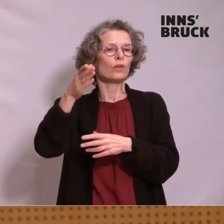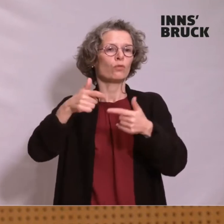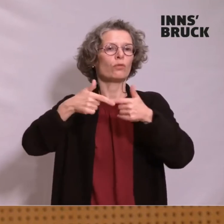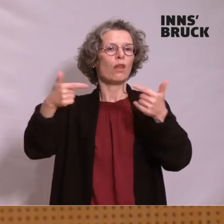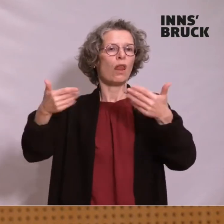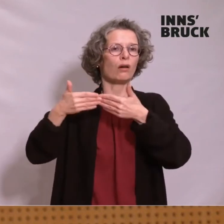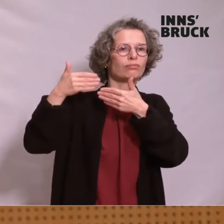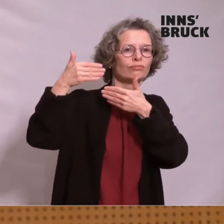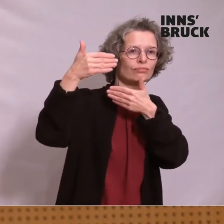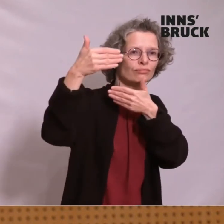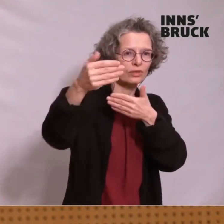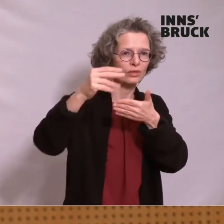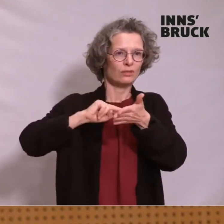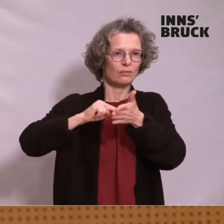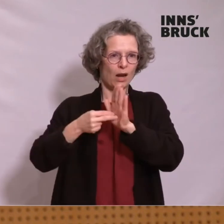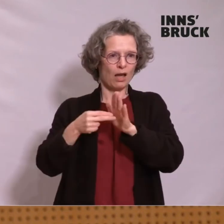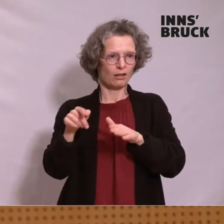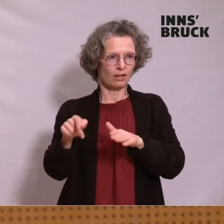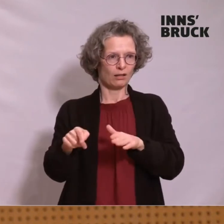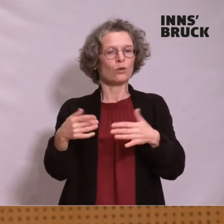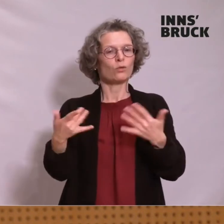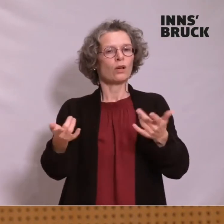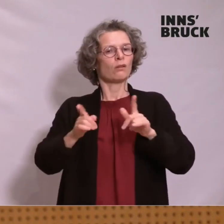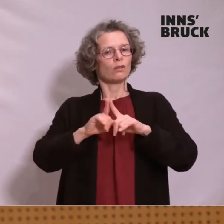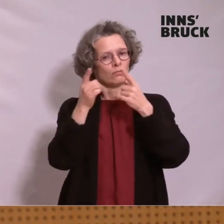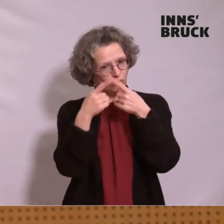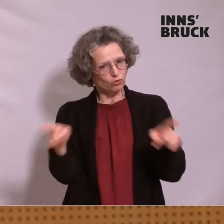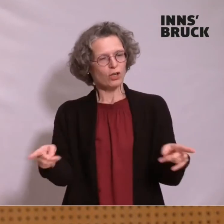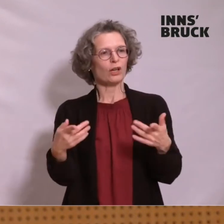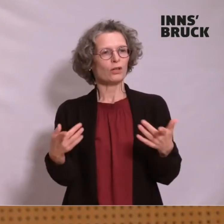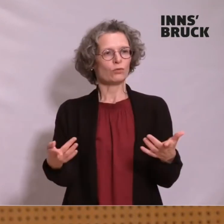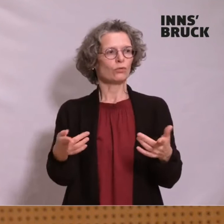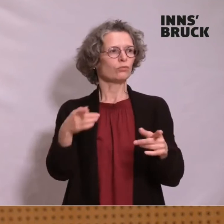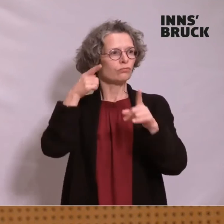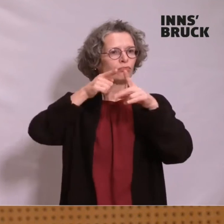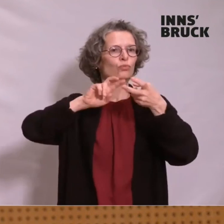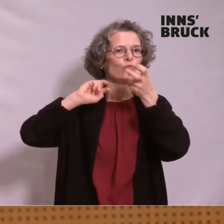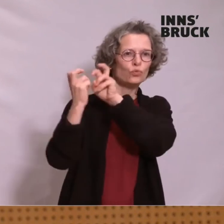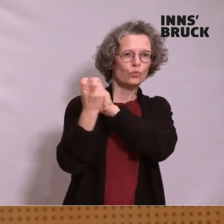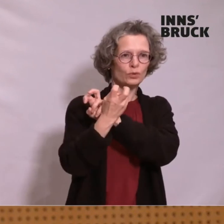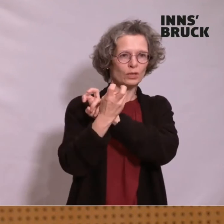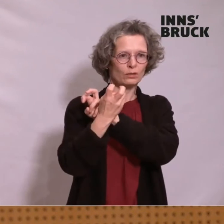und umsichtige Entscheidungen einer zielstrebigen Umsetzung zuzuführen.